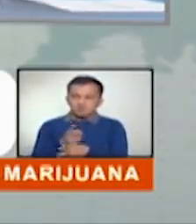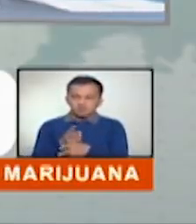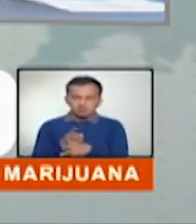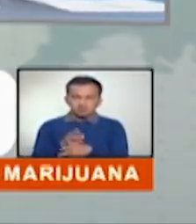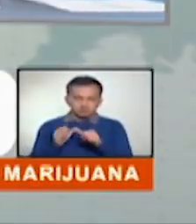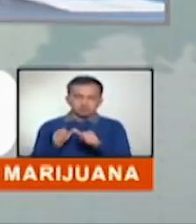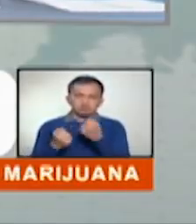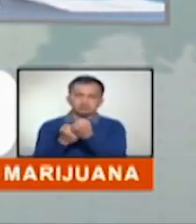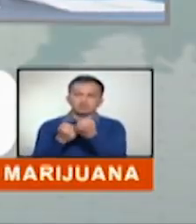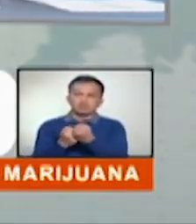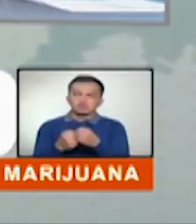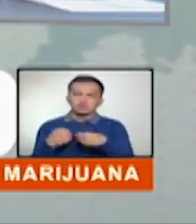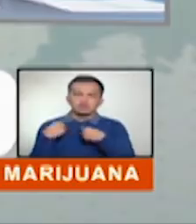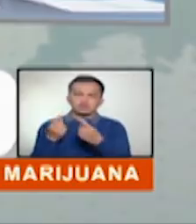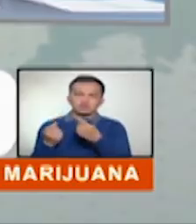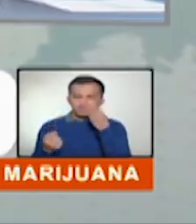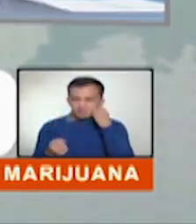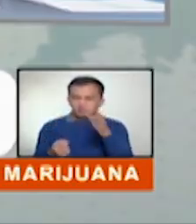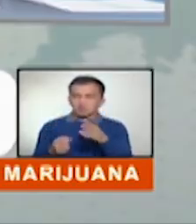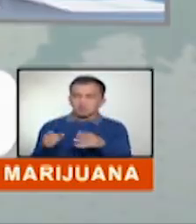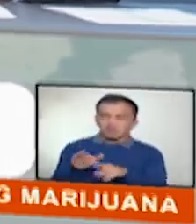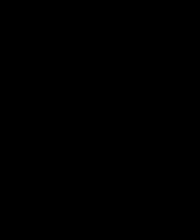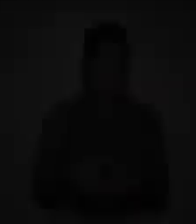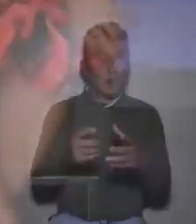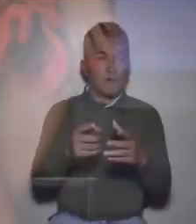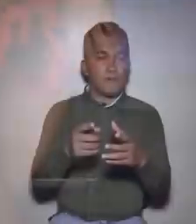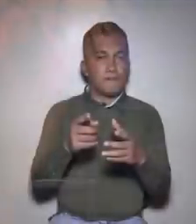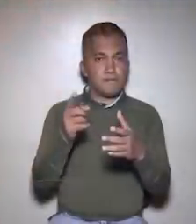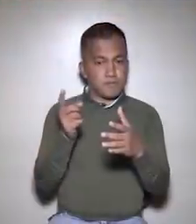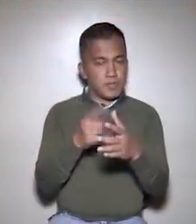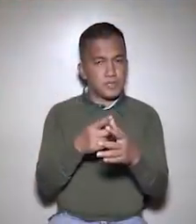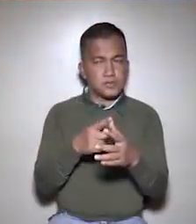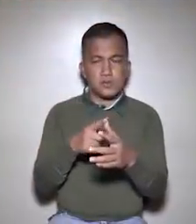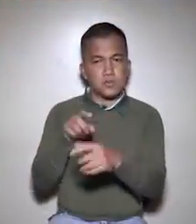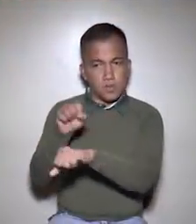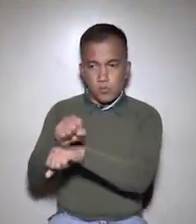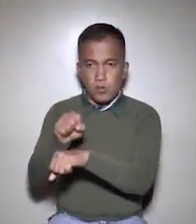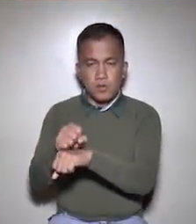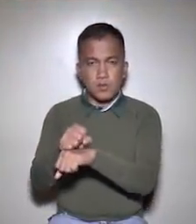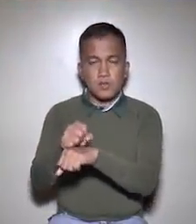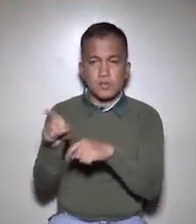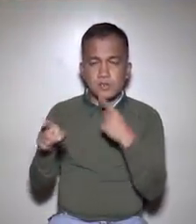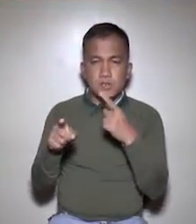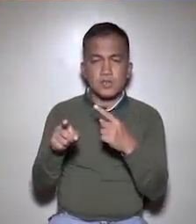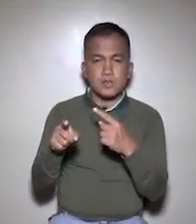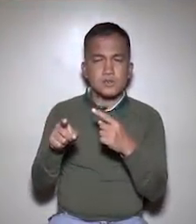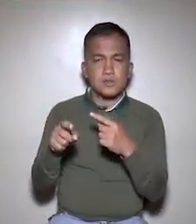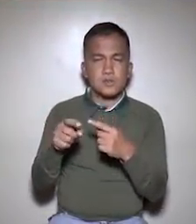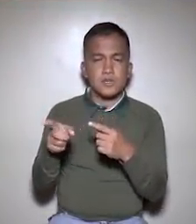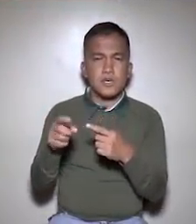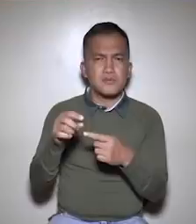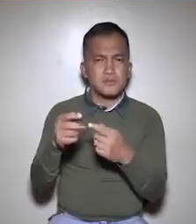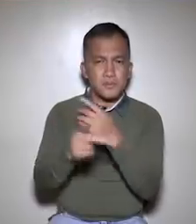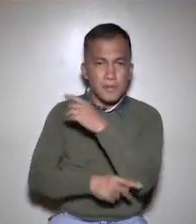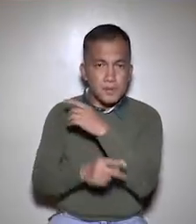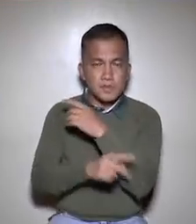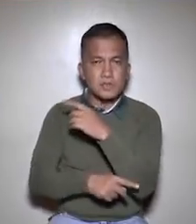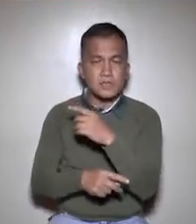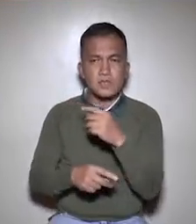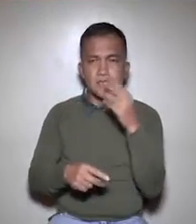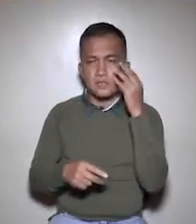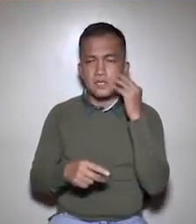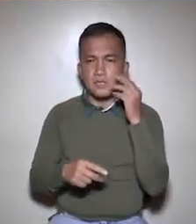tuloy-tuloy natututukan hanggang sa makauwi ang ating pobreng kababayan. Sa una ko pong pinagtrabuhan sa Sarora province, doon ko